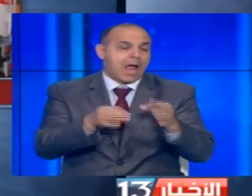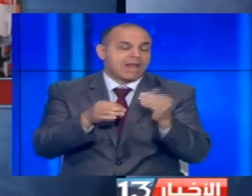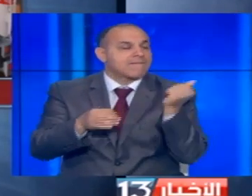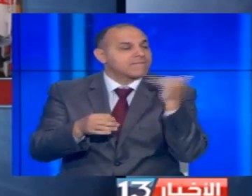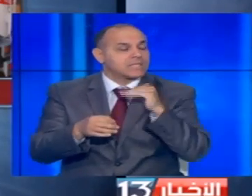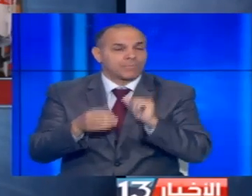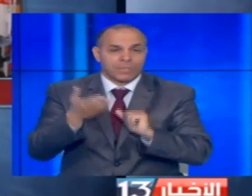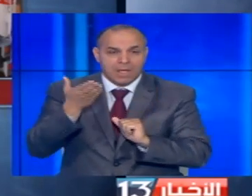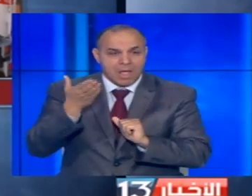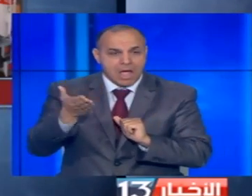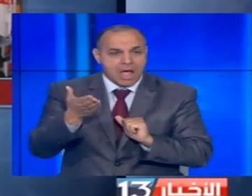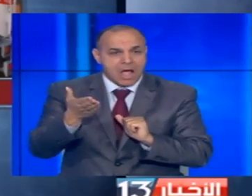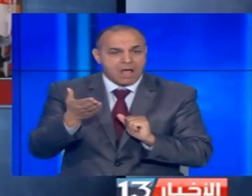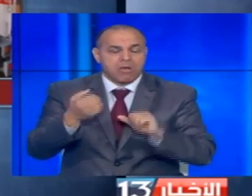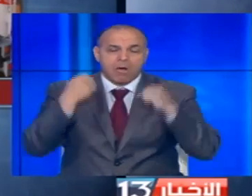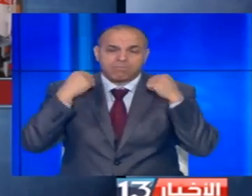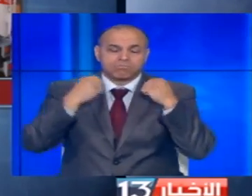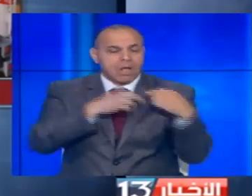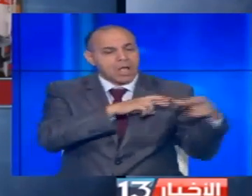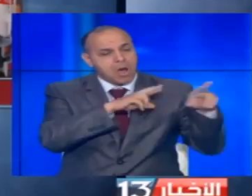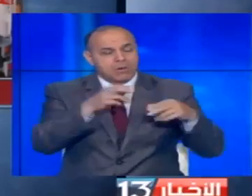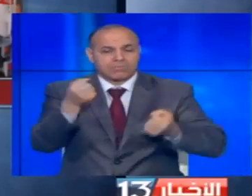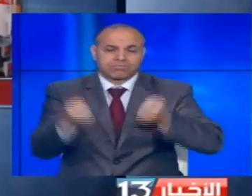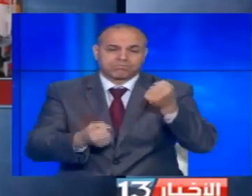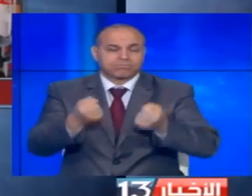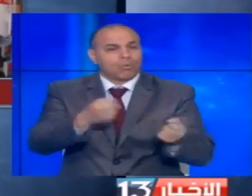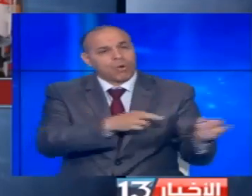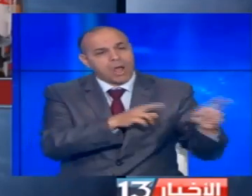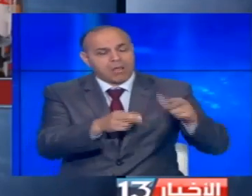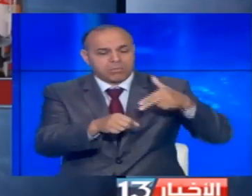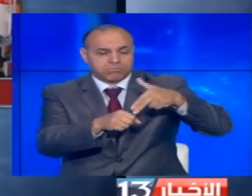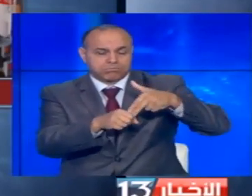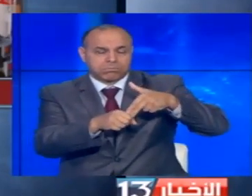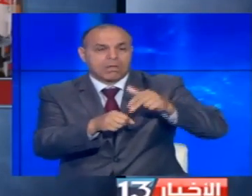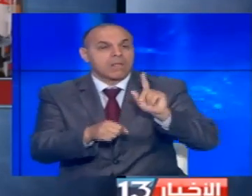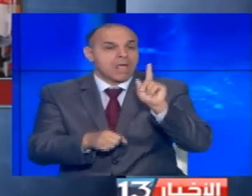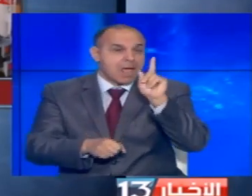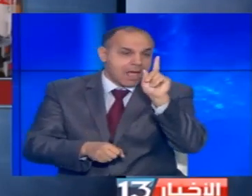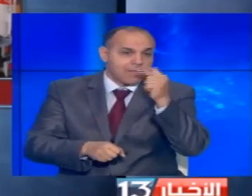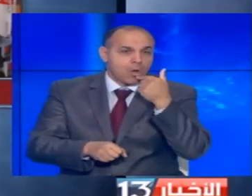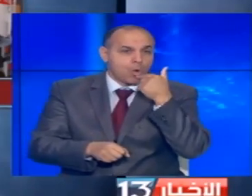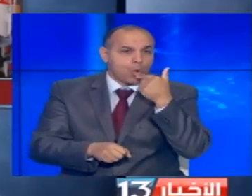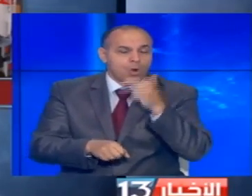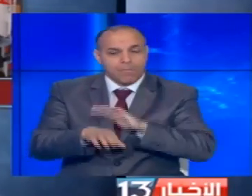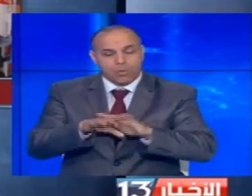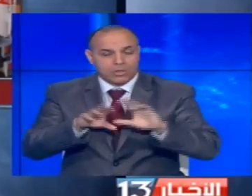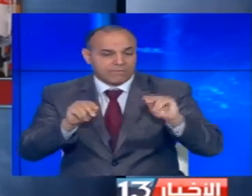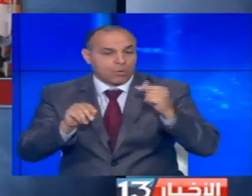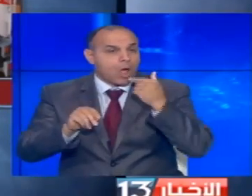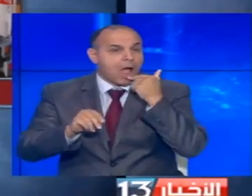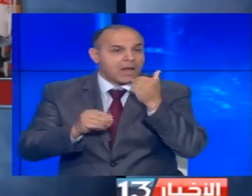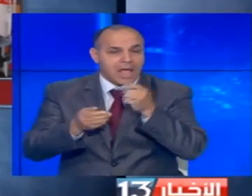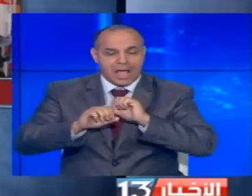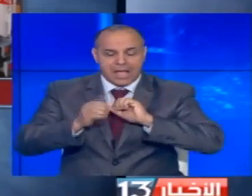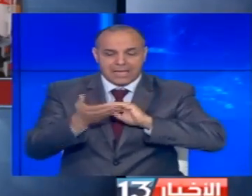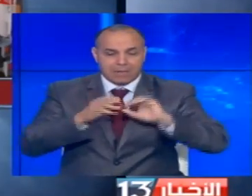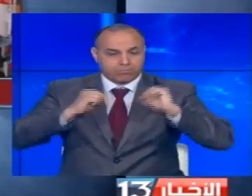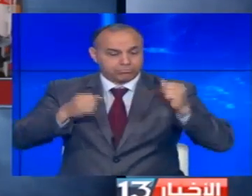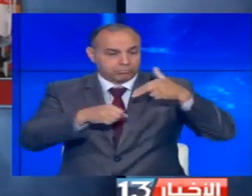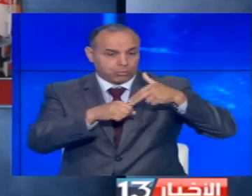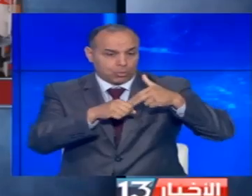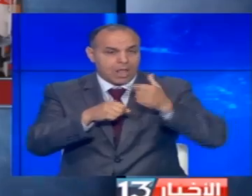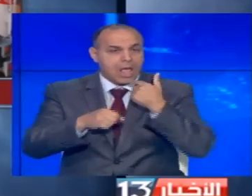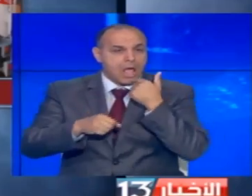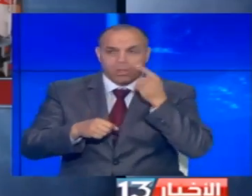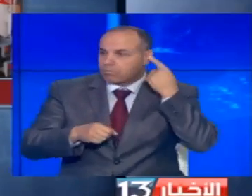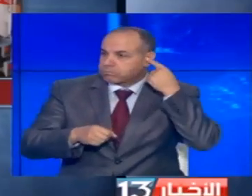سريع لايقاف الاضراب والعوده الى استئناف نسق التزويد واضاف في سياق متصل ان الاداره العامه للمحروقات